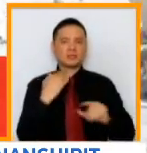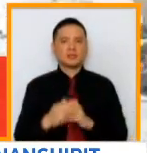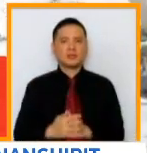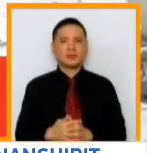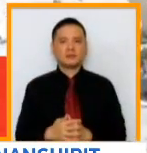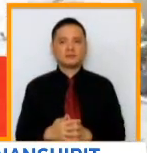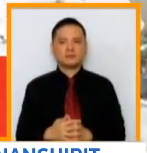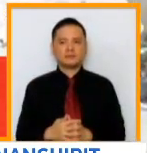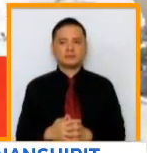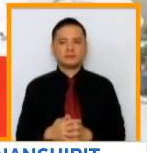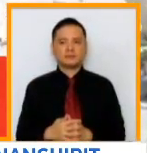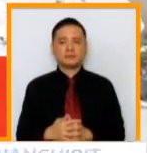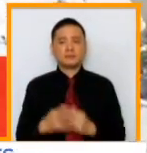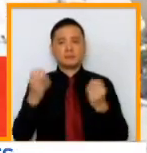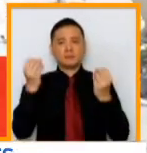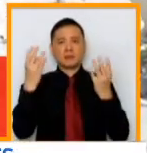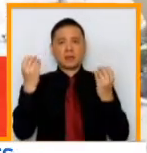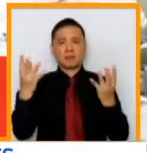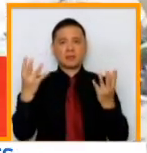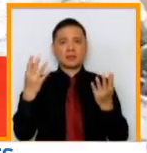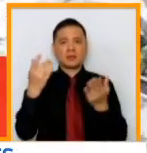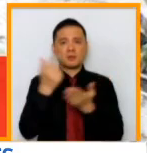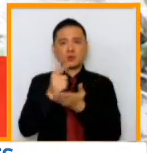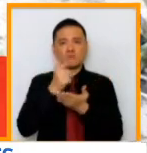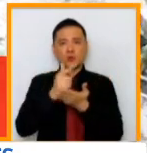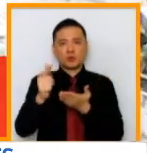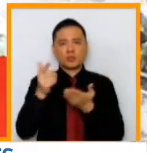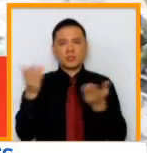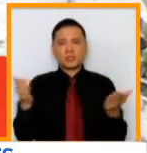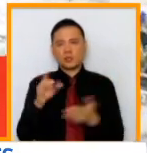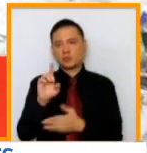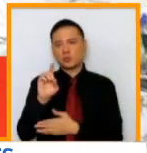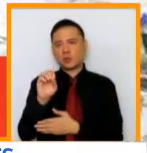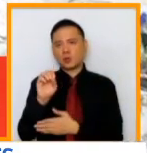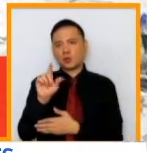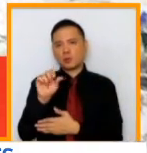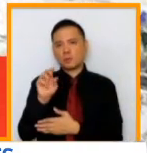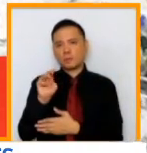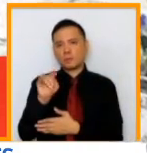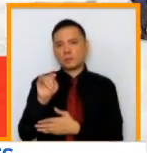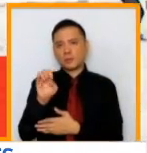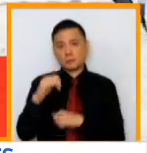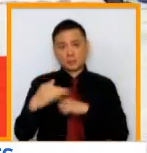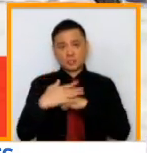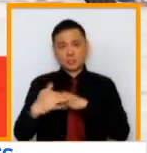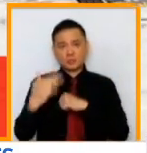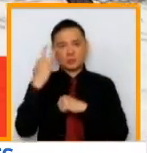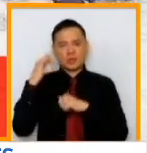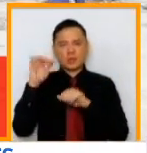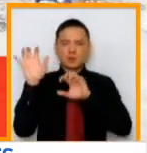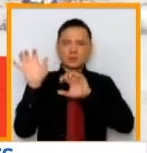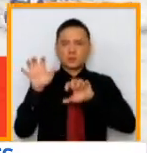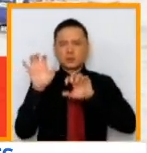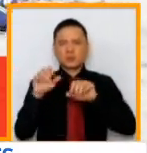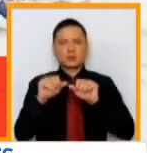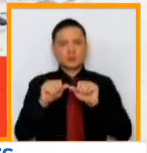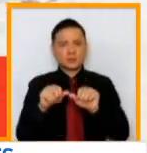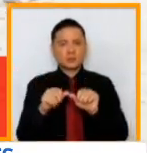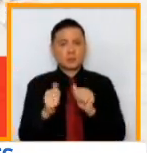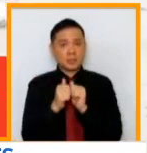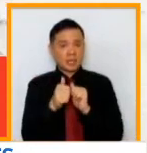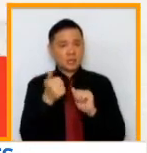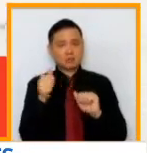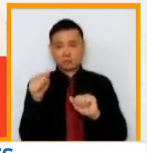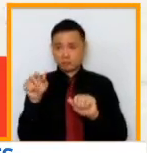Maraming mga basura ang inanod dito sa tinaguriang Dolomite Beach sa Maynila dahil sa ilang araw na pag-ulan. Kaya tuloy-tuloy ang ginagawang paglilinis dito